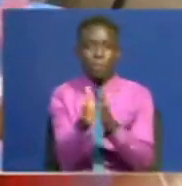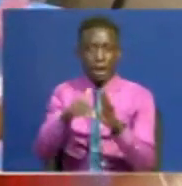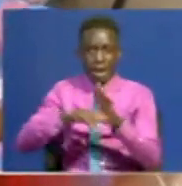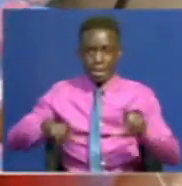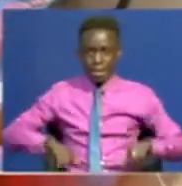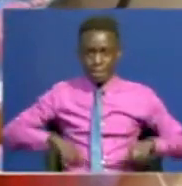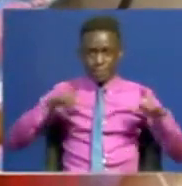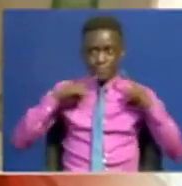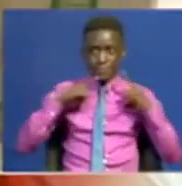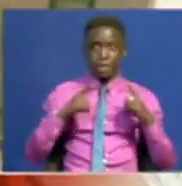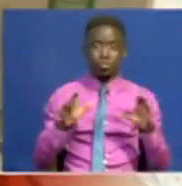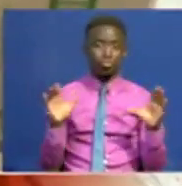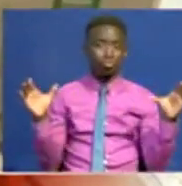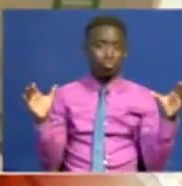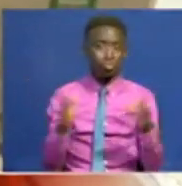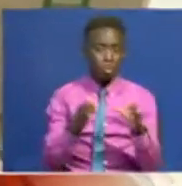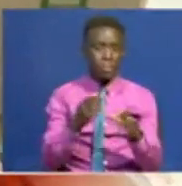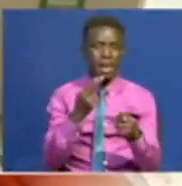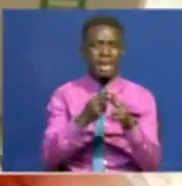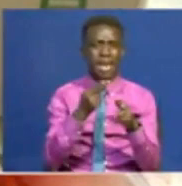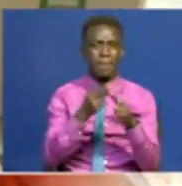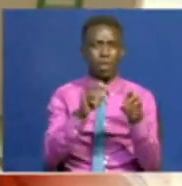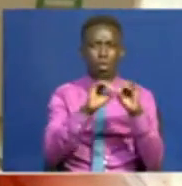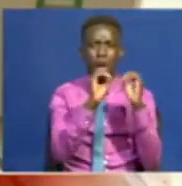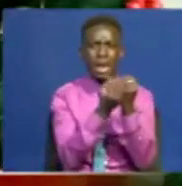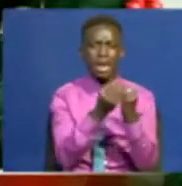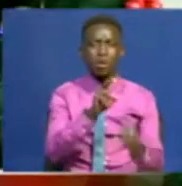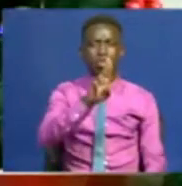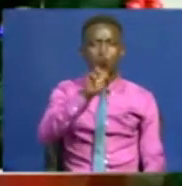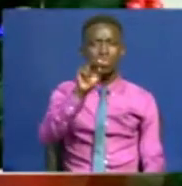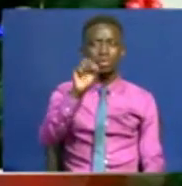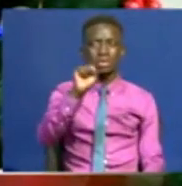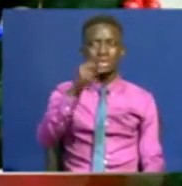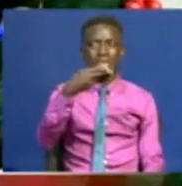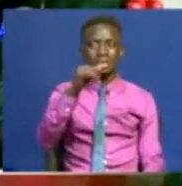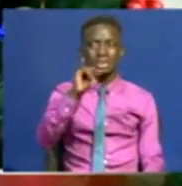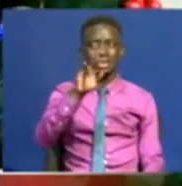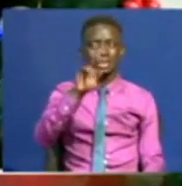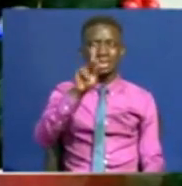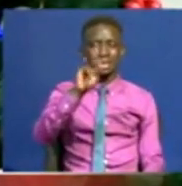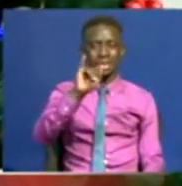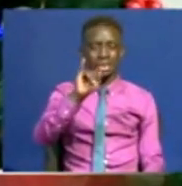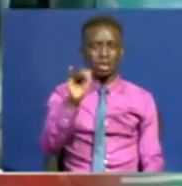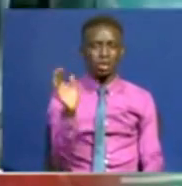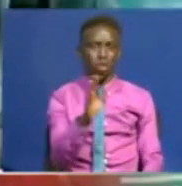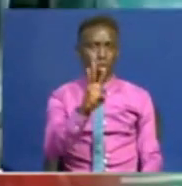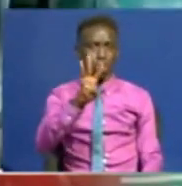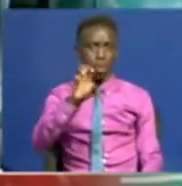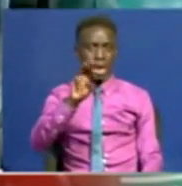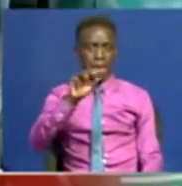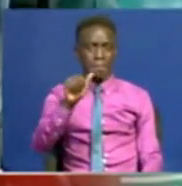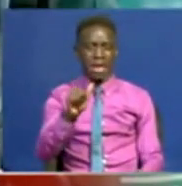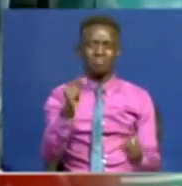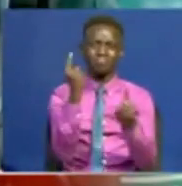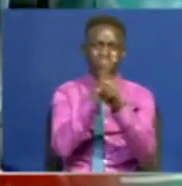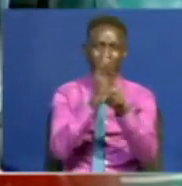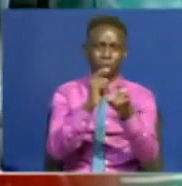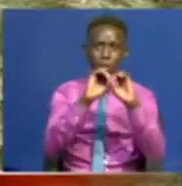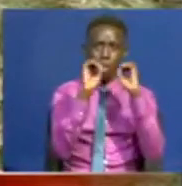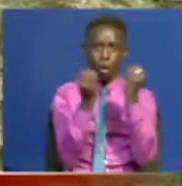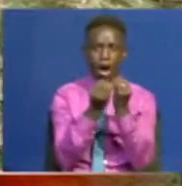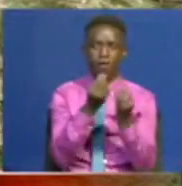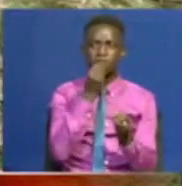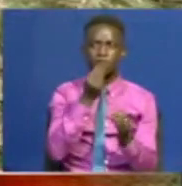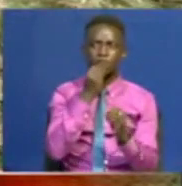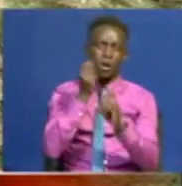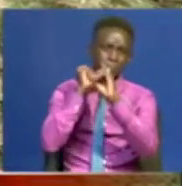wema kwa ushirikiano na taasisi nyingine za uhisani zilitoa msaada wa vyakula, viti maguru na